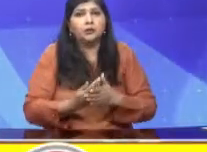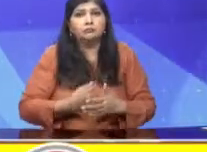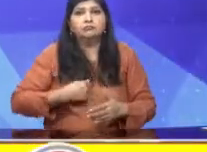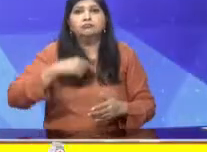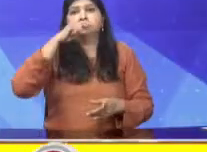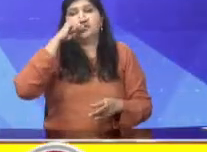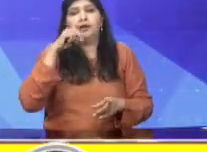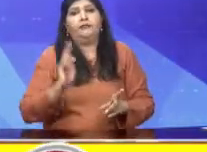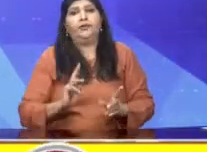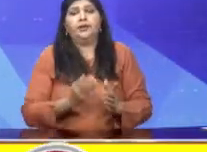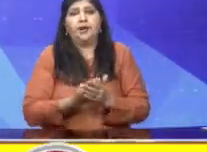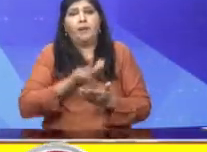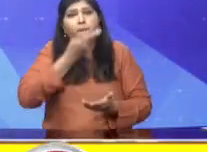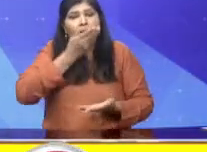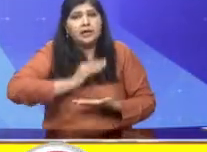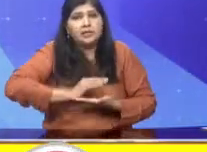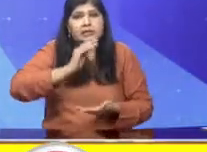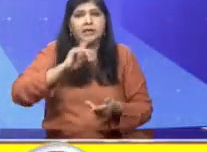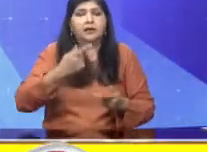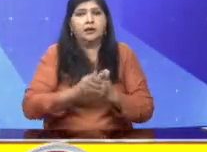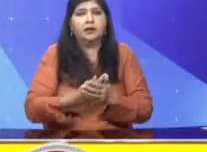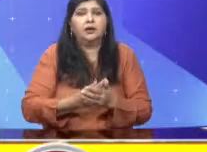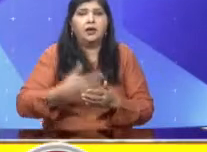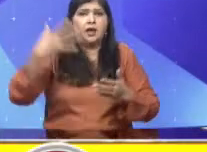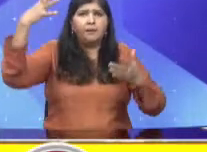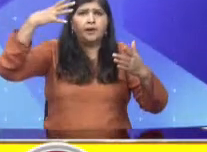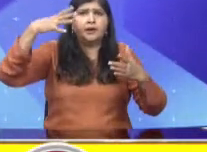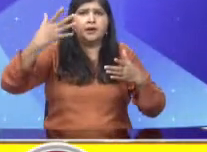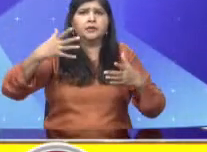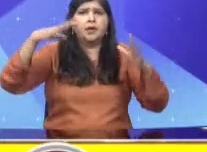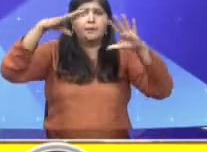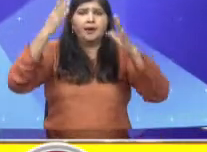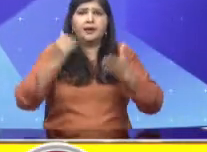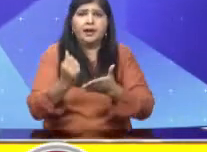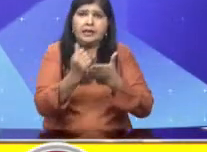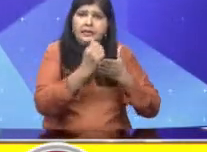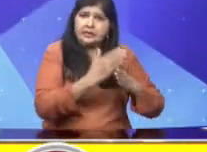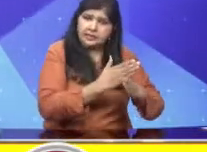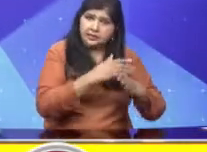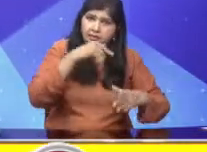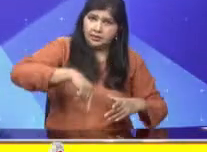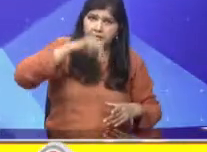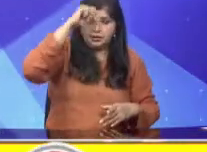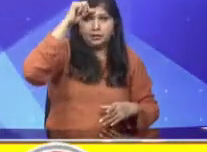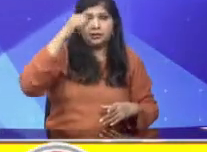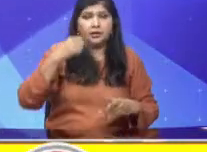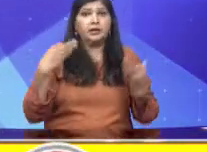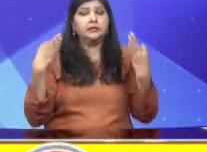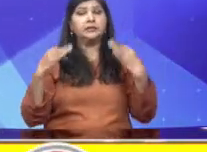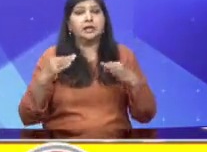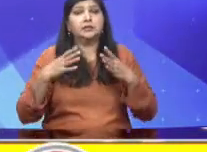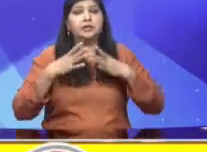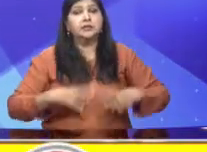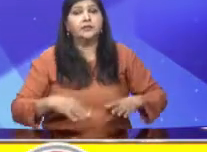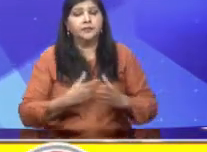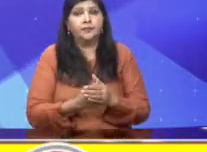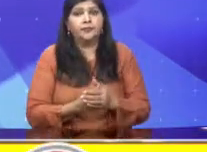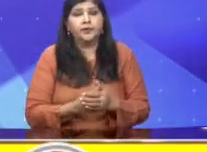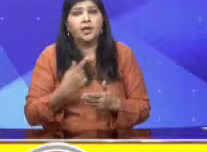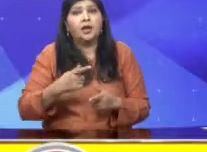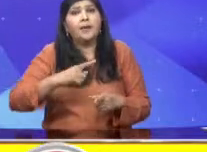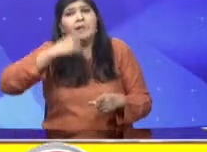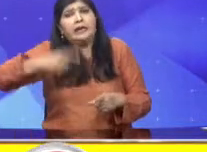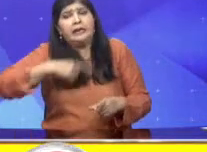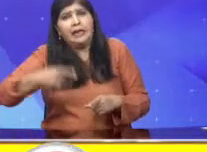गर्व हो। साथियों प्रकृति और पर्यावरान की रक्षा भारत के सांस्कृतिक जीवन में हमारे